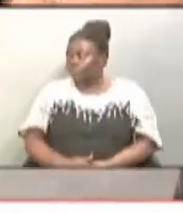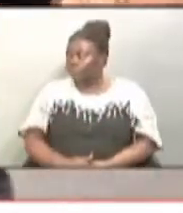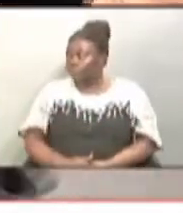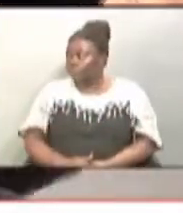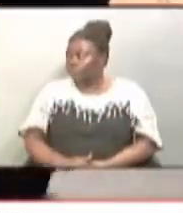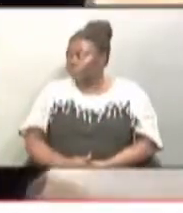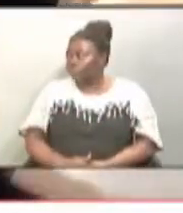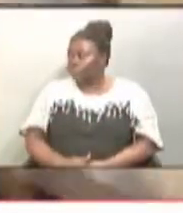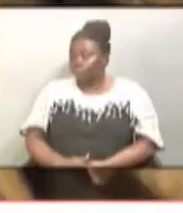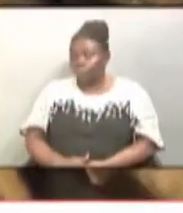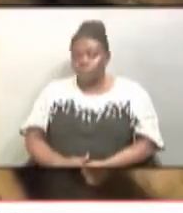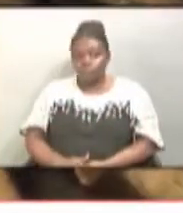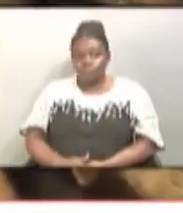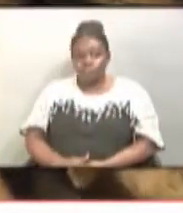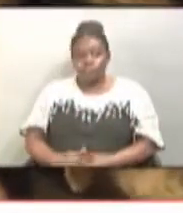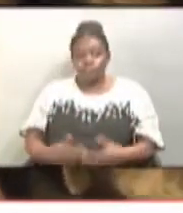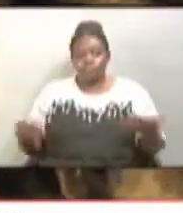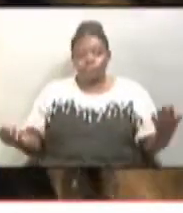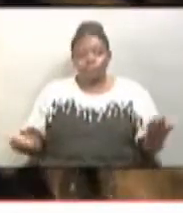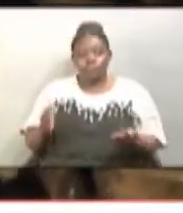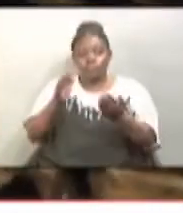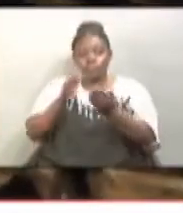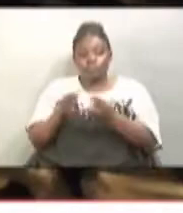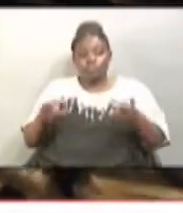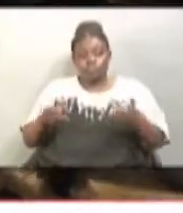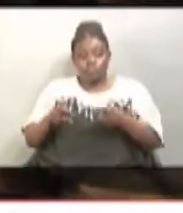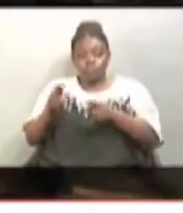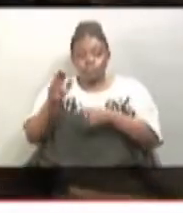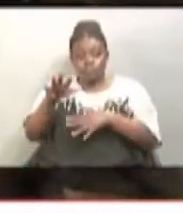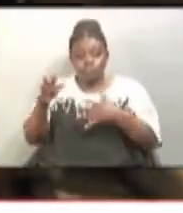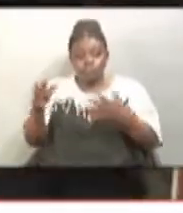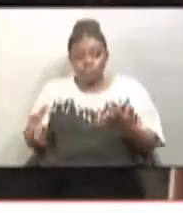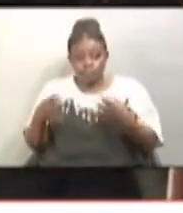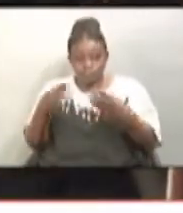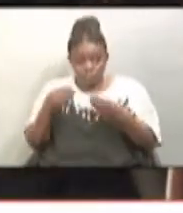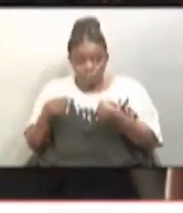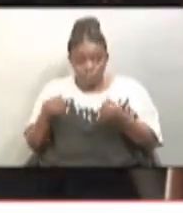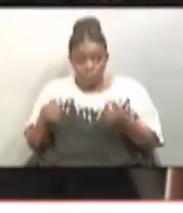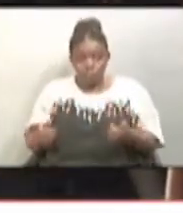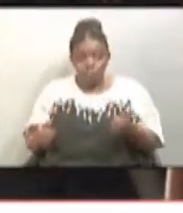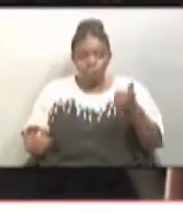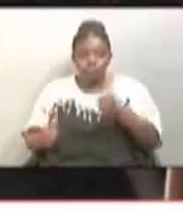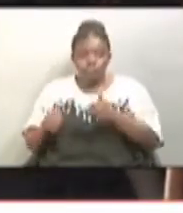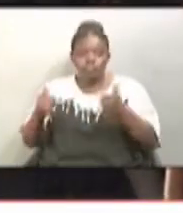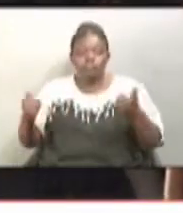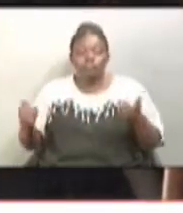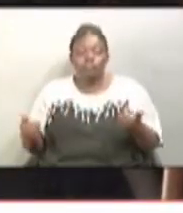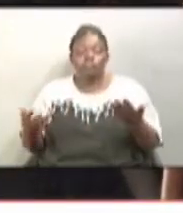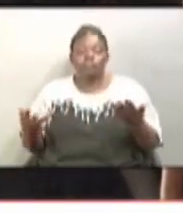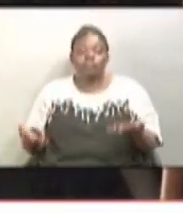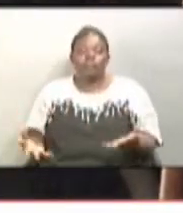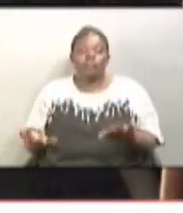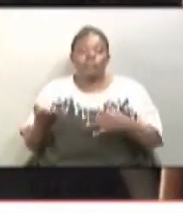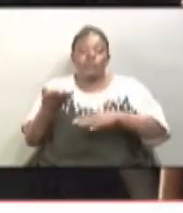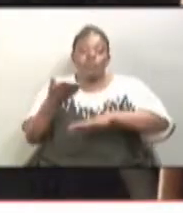Ku Kibanyi kuno kwe baaterekanga enku zaabwe n'okukaza ezo ezaalinga zikyali embisi.